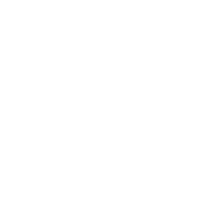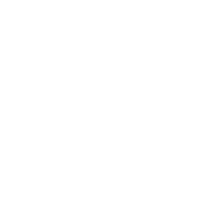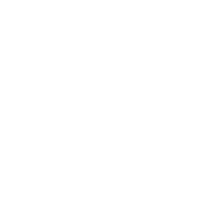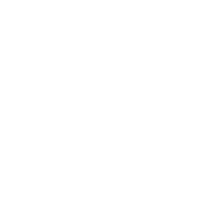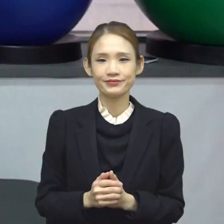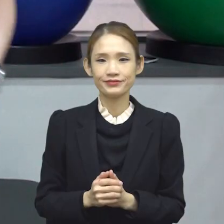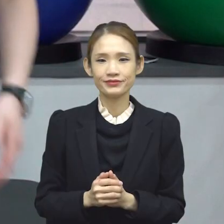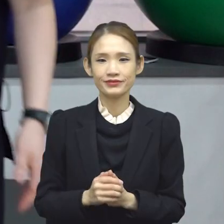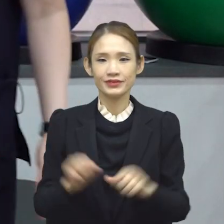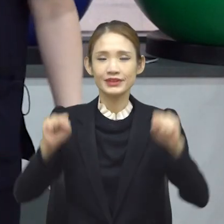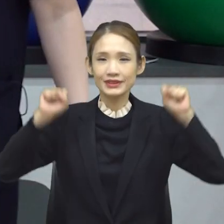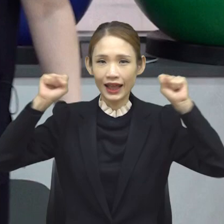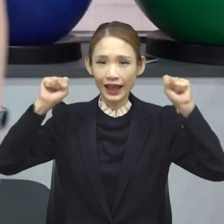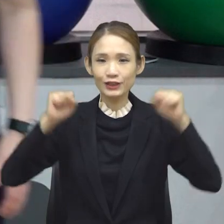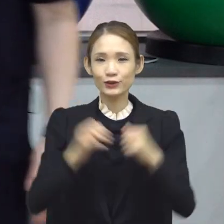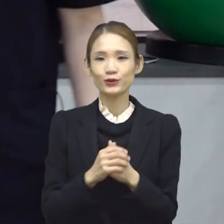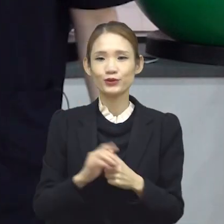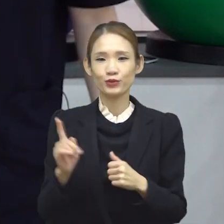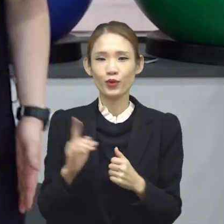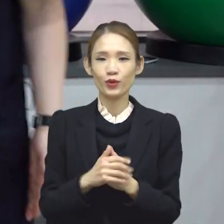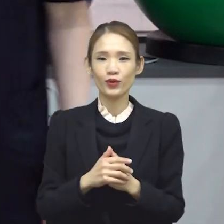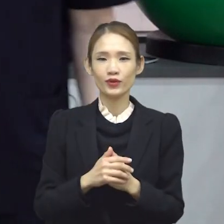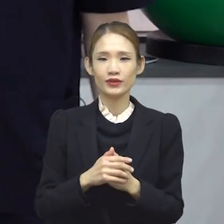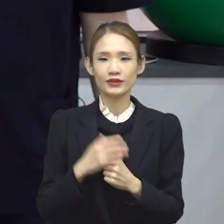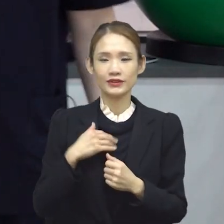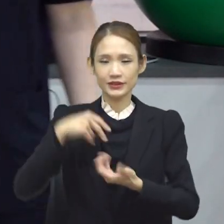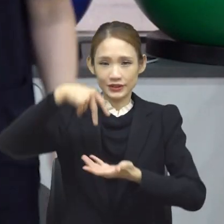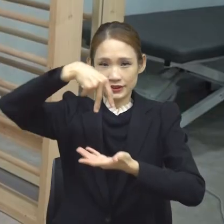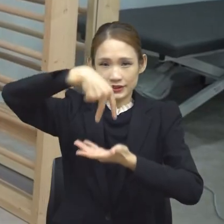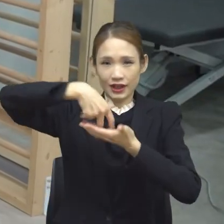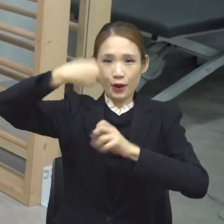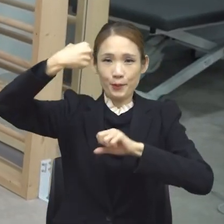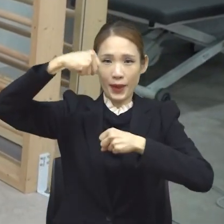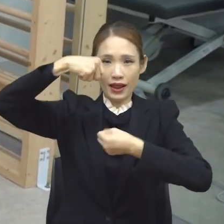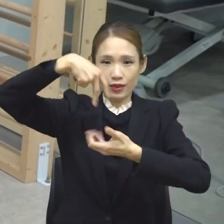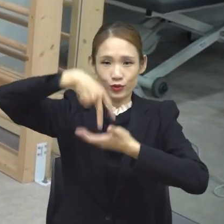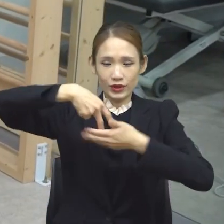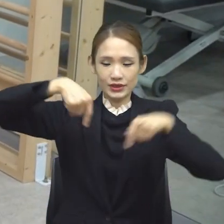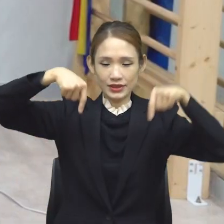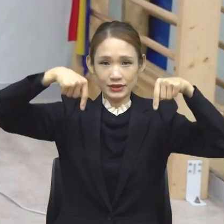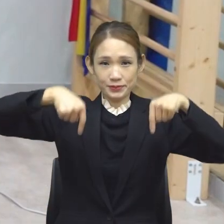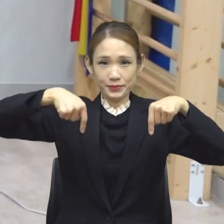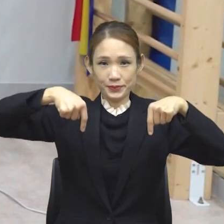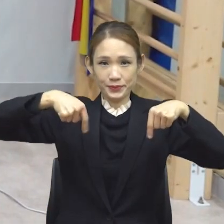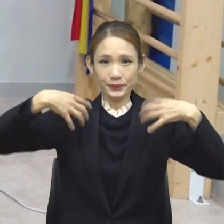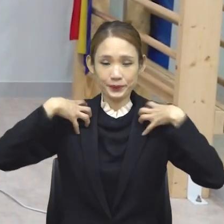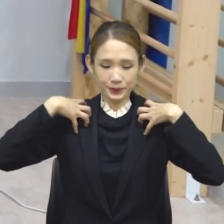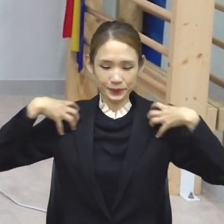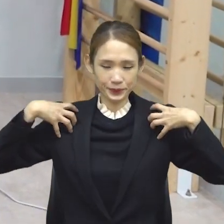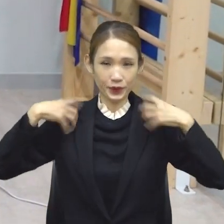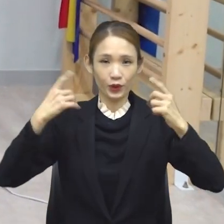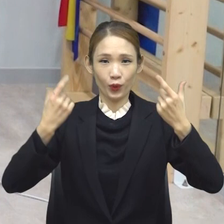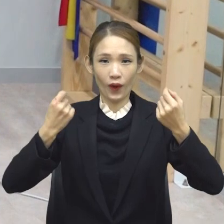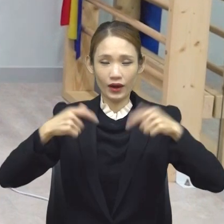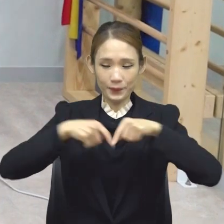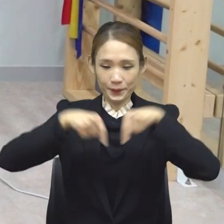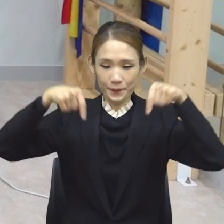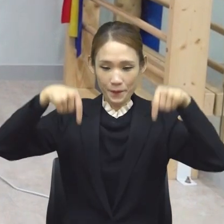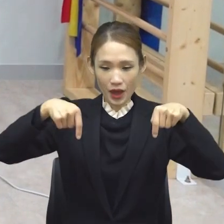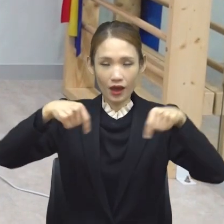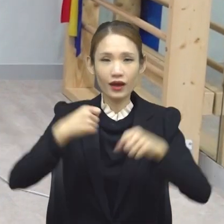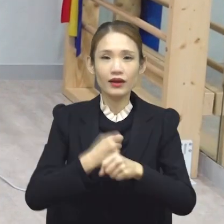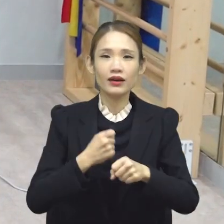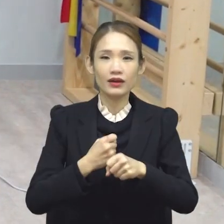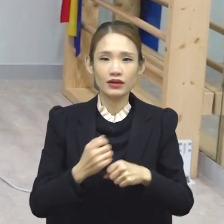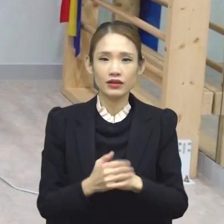네. 체조는 네. 한번 다리의 위치를 어깨 너비로 한번 서시고. 근데 이제 대부분의 골반이